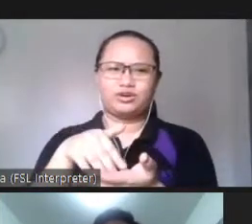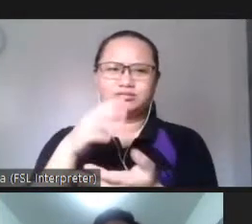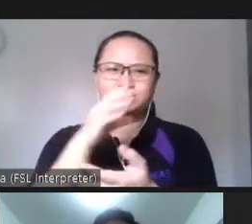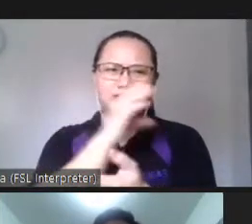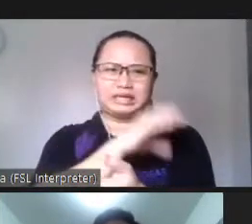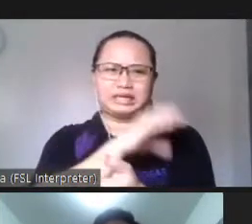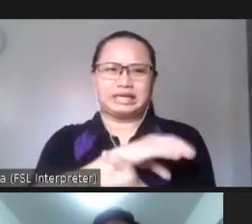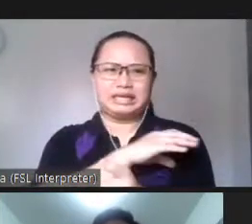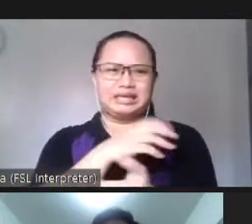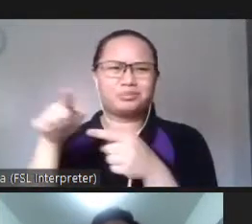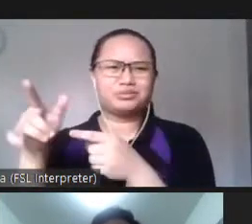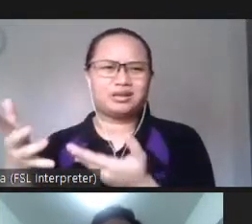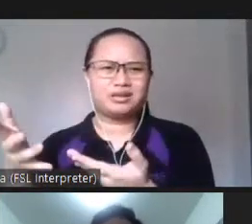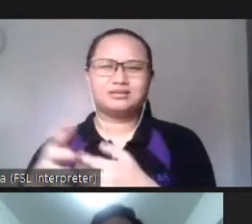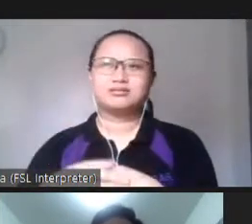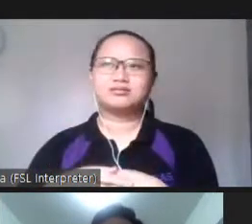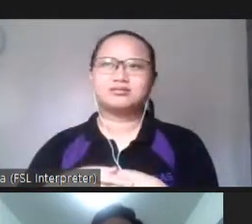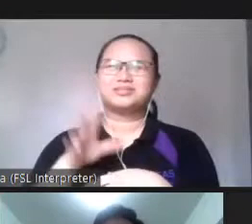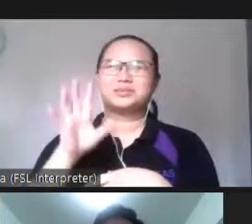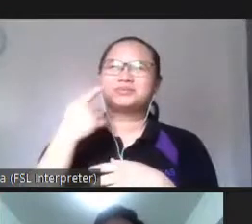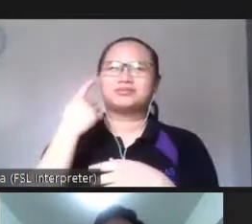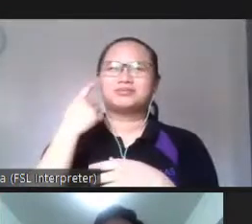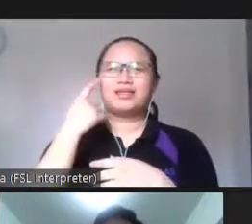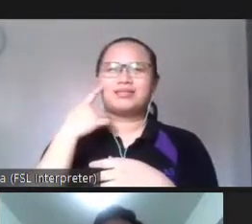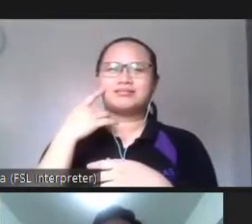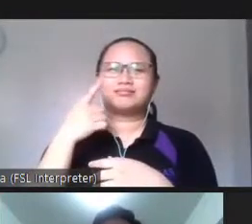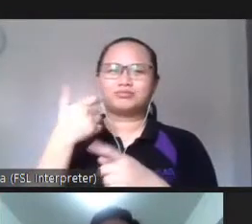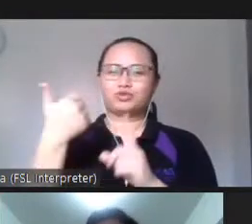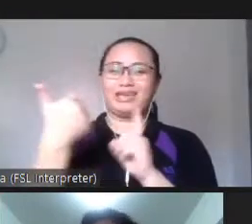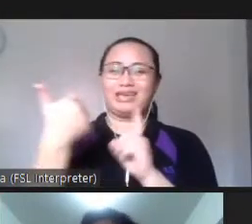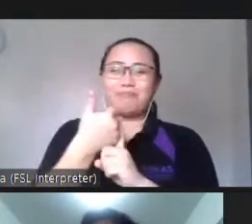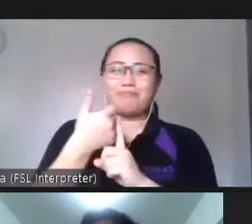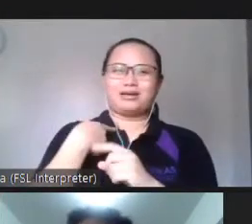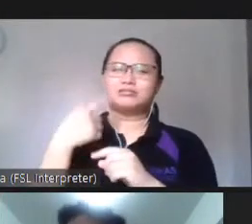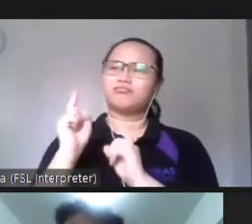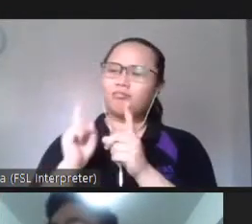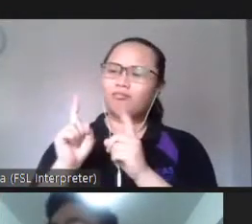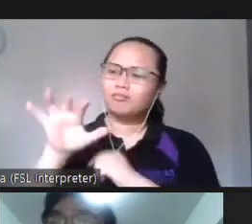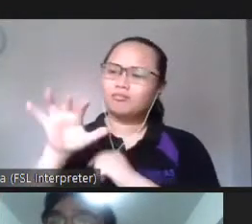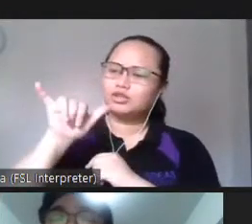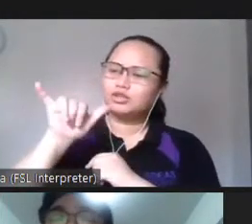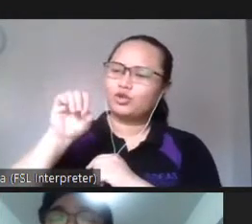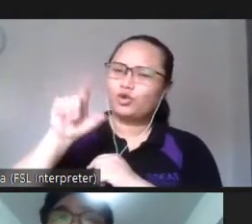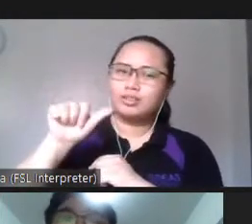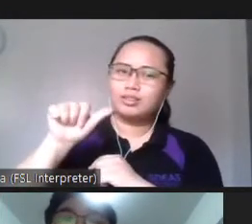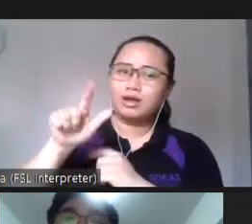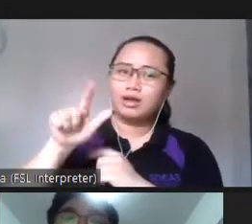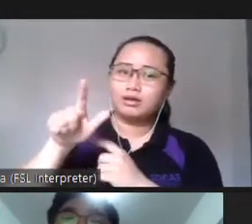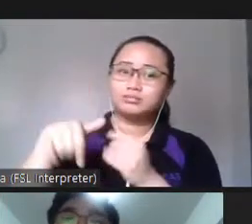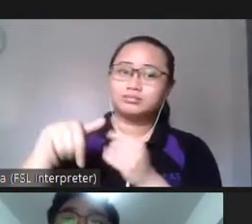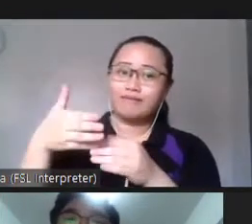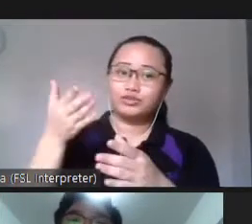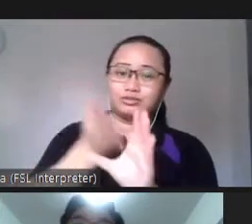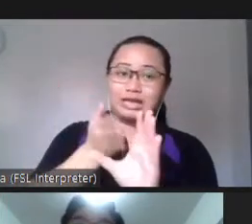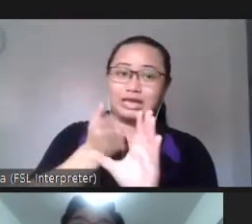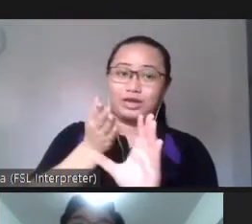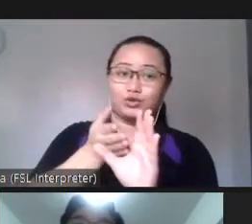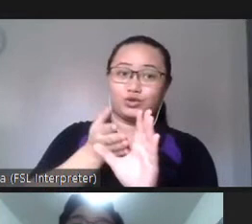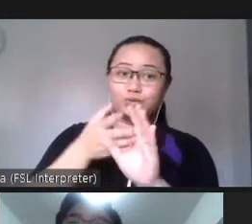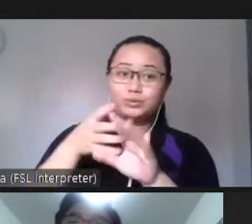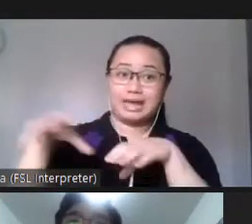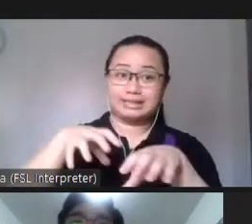ni Niola when I met her, that was after na of the psychosocial activity eh. So I met her at a cafe.